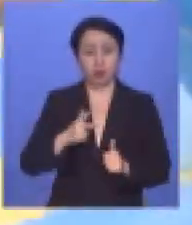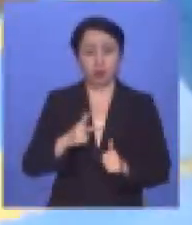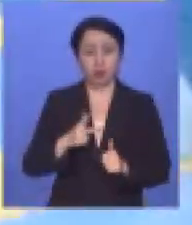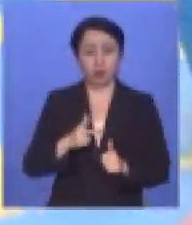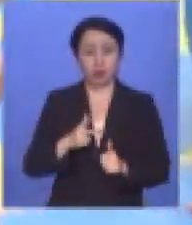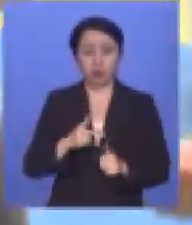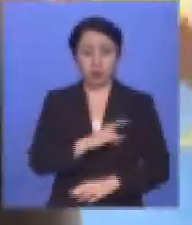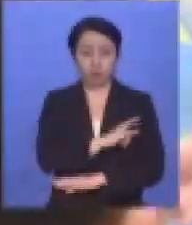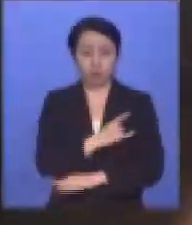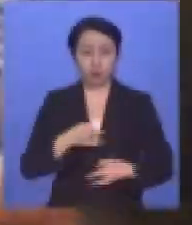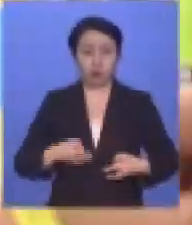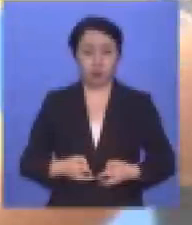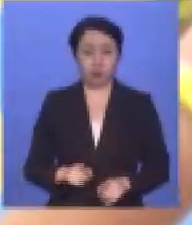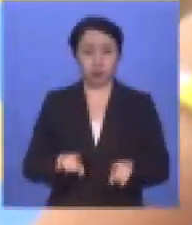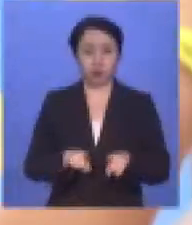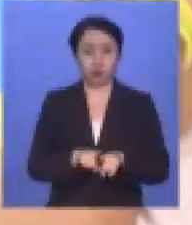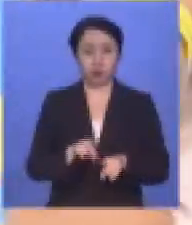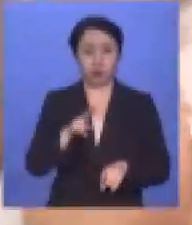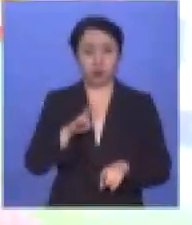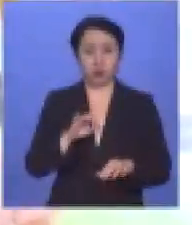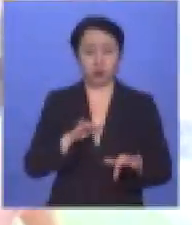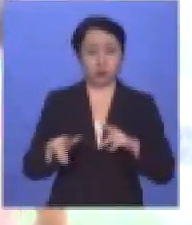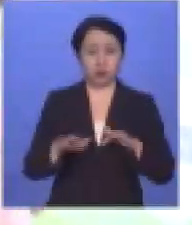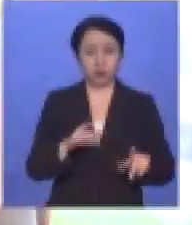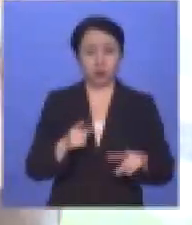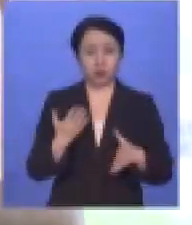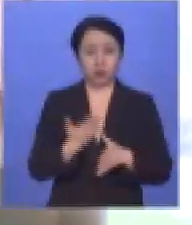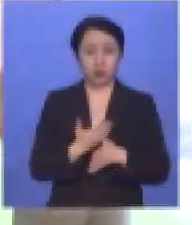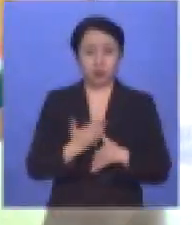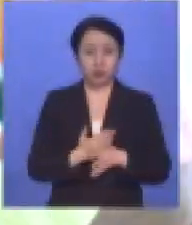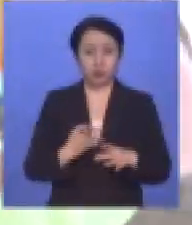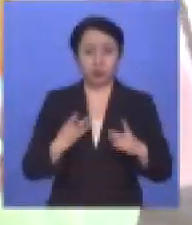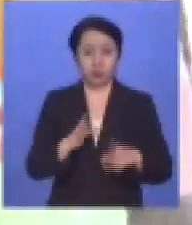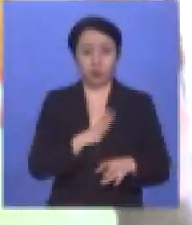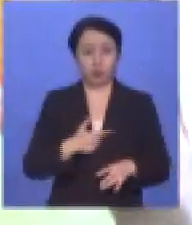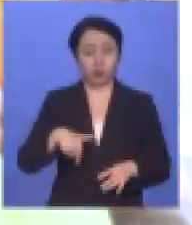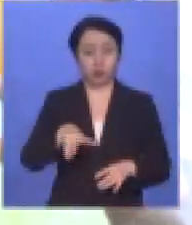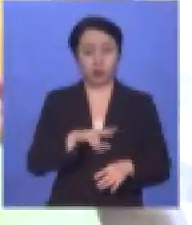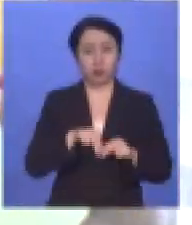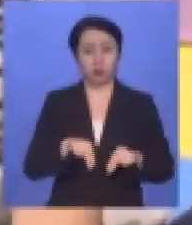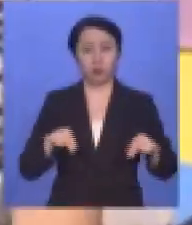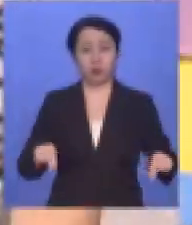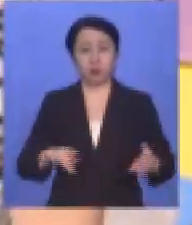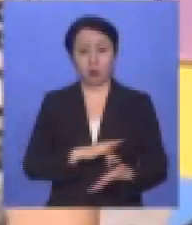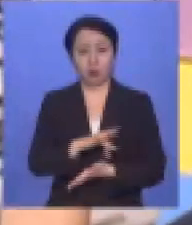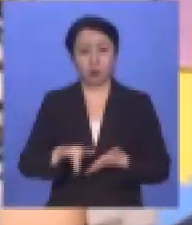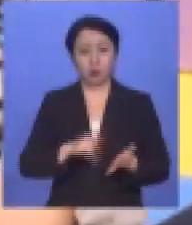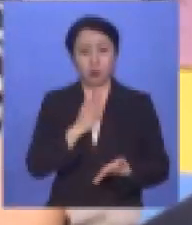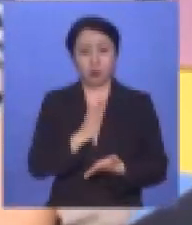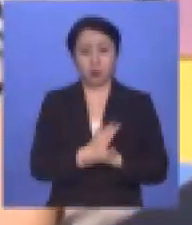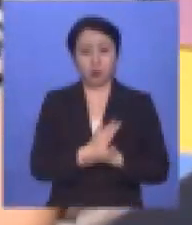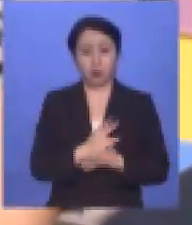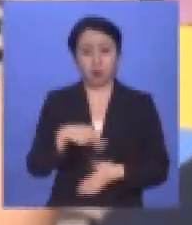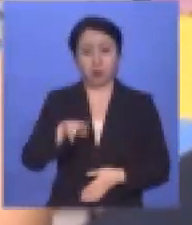700-ші сәби дүниеге келеді. Осындай диагнозы бар жеткіншектерге көмек қолын созып жатқан қоғамдық қорлар Петропавл қаласында да бар. Соның